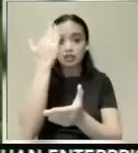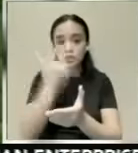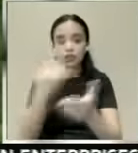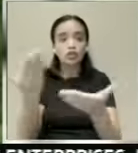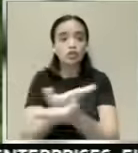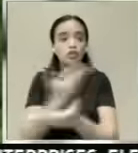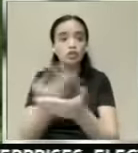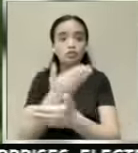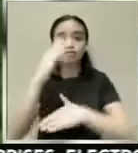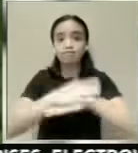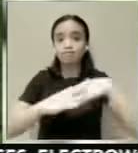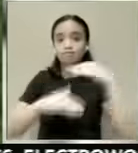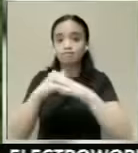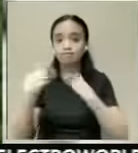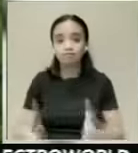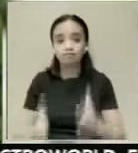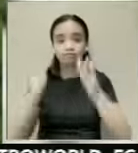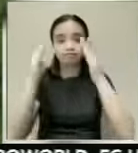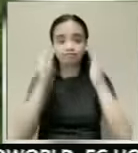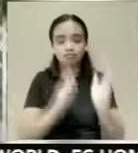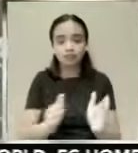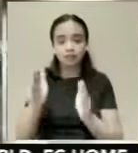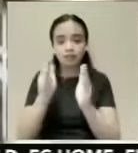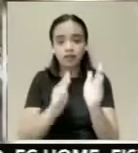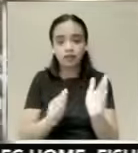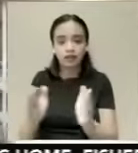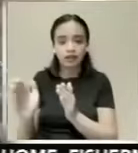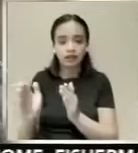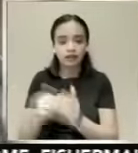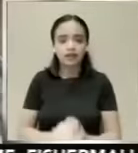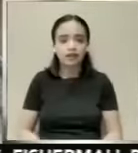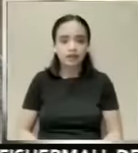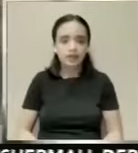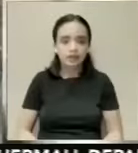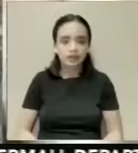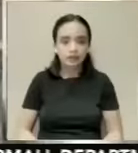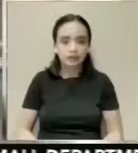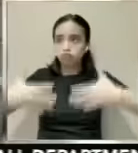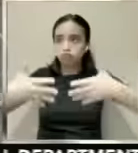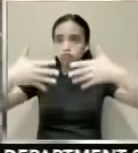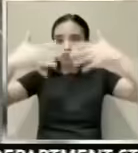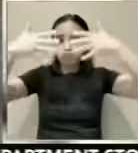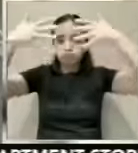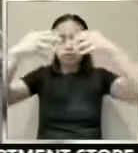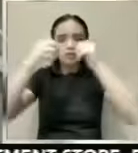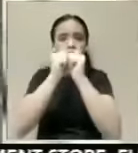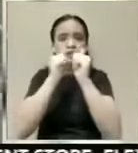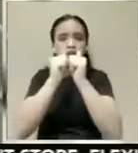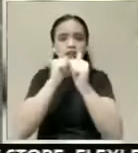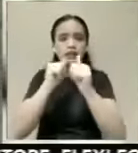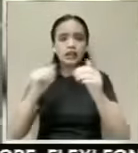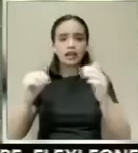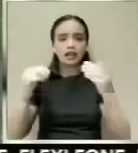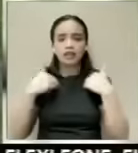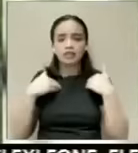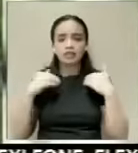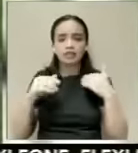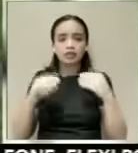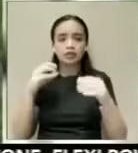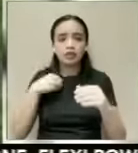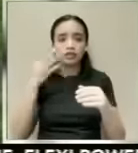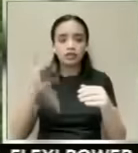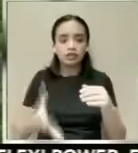palilibutan ng matataas na bakod at razor wire na meron pang catwalk na dadaanan ng mga corrections officers.